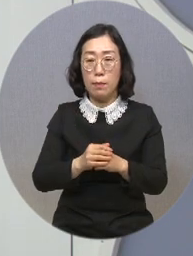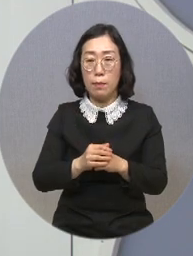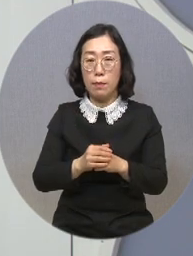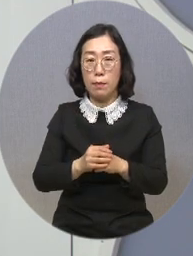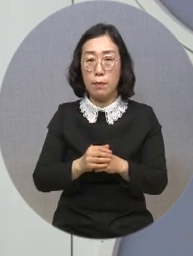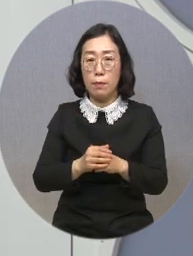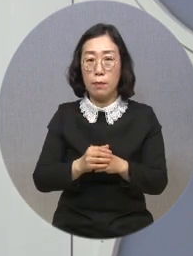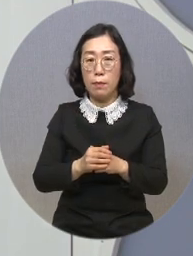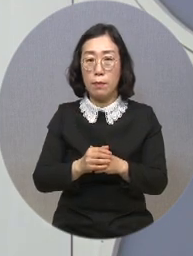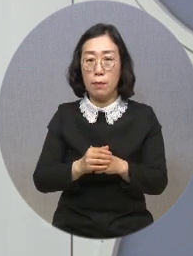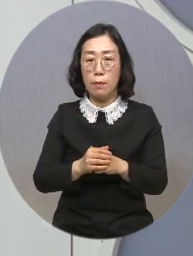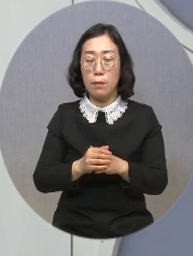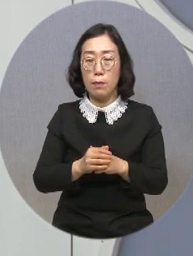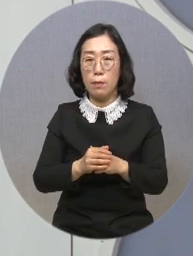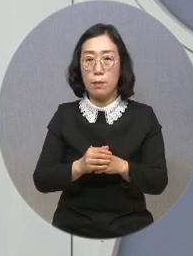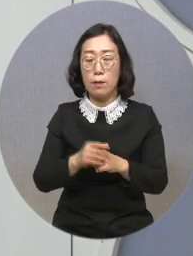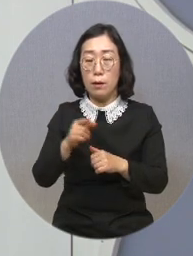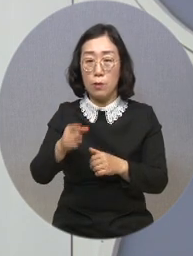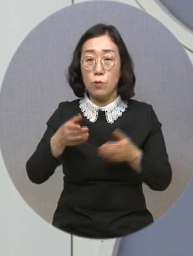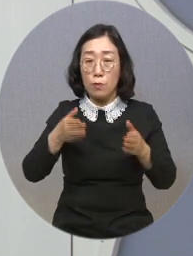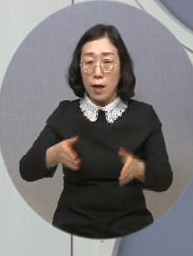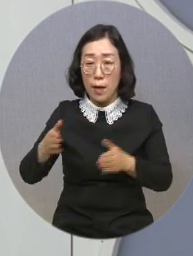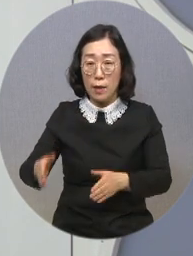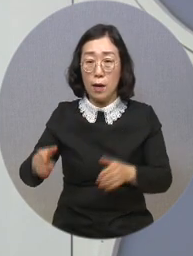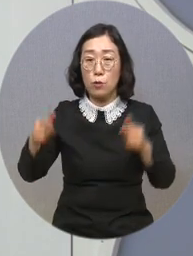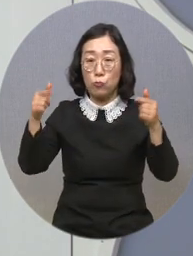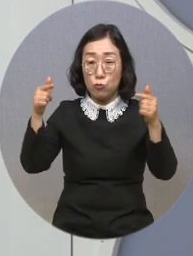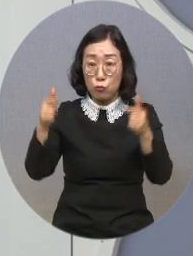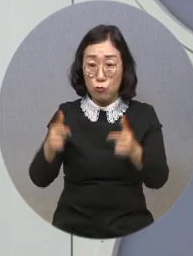내려왔습니다. 예. 이렇게 되면